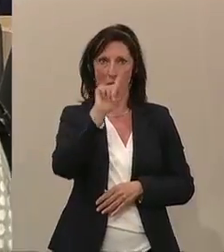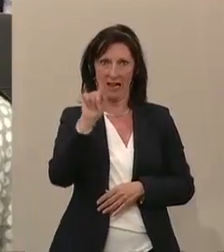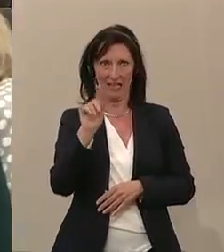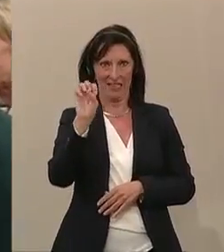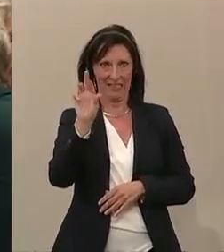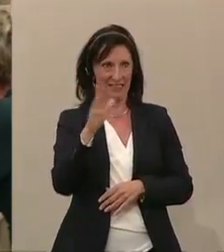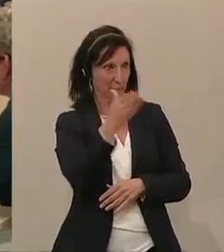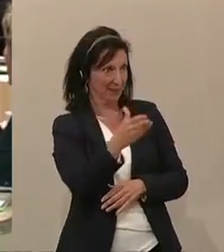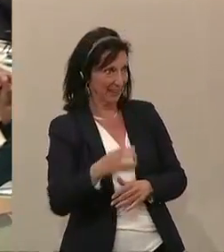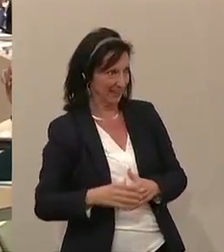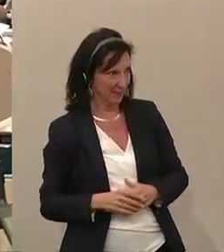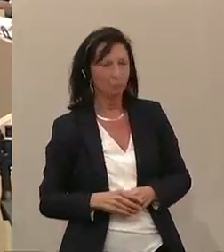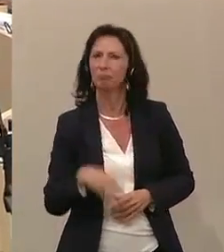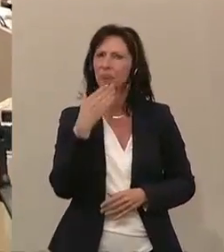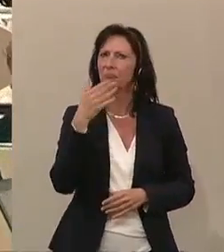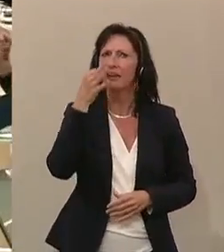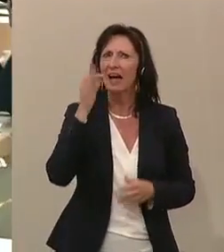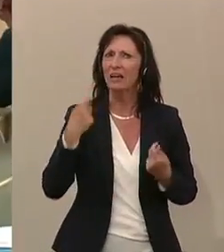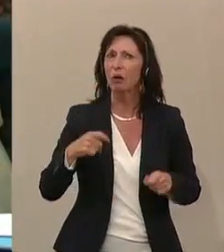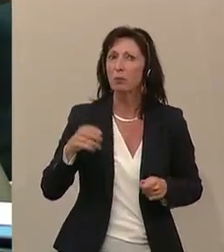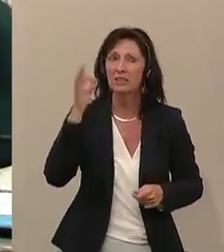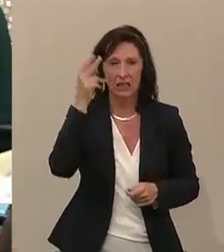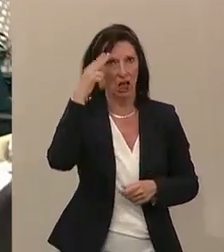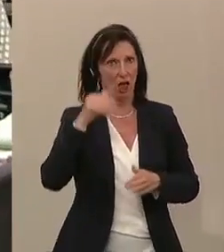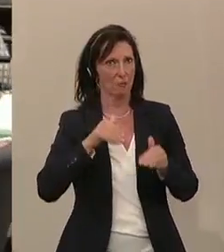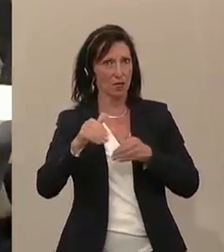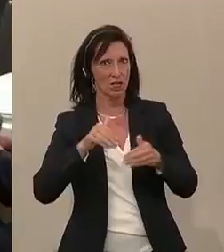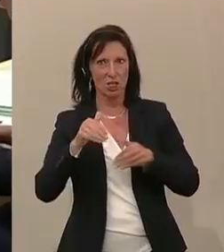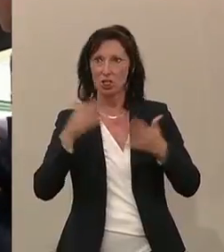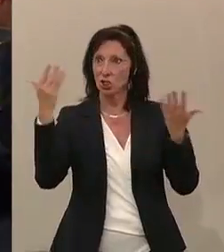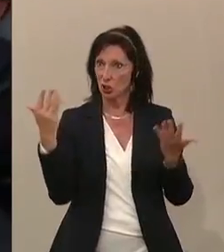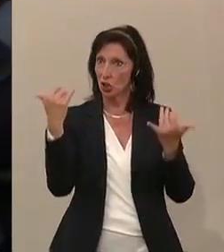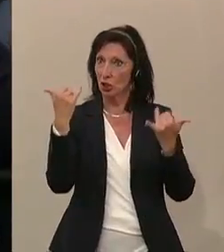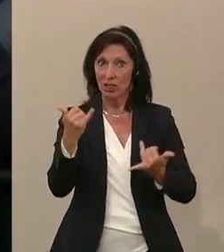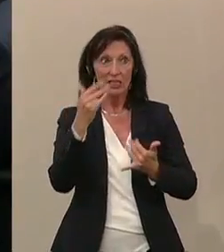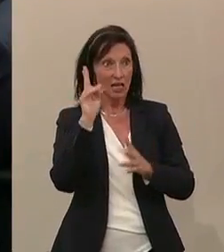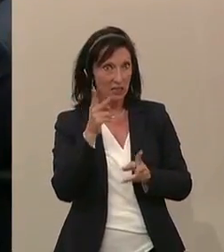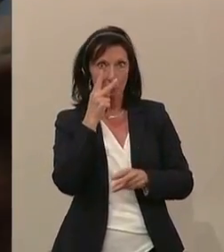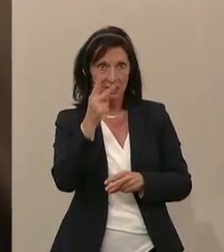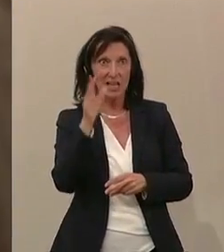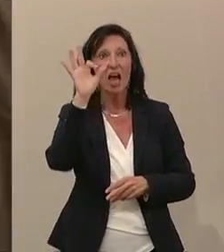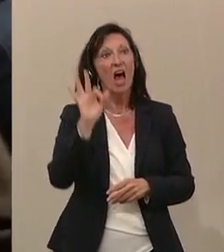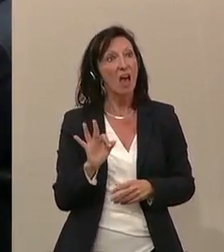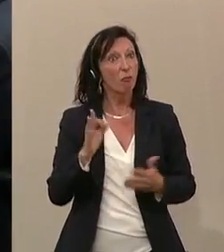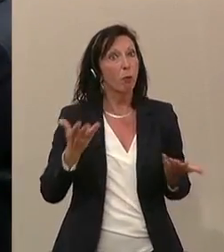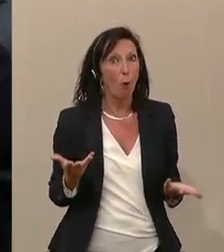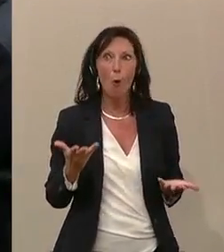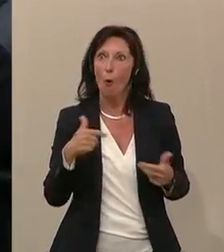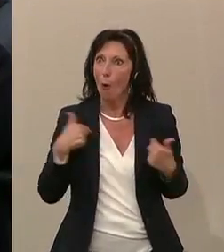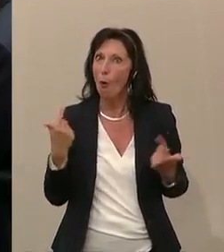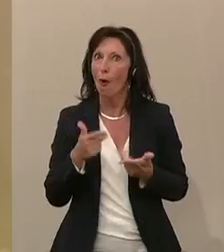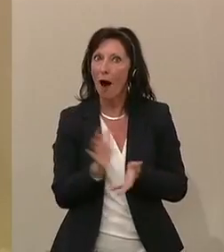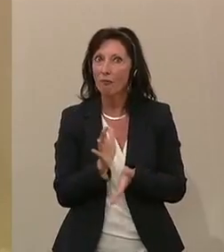Wendelin Mölzer von der FPÖ ist am Wort. Da sieht man, wozu die FPÖ gut ist. Manchmal bewirken wir eben auch Sinneswandel.